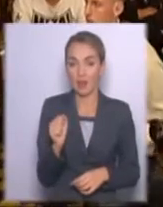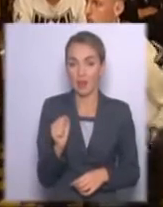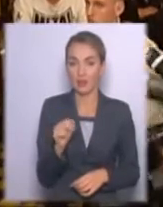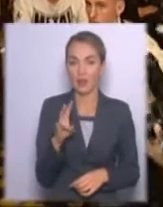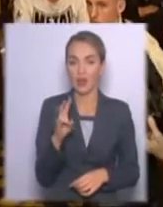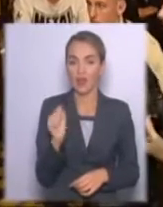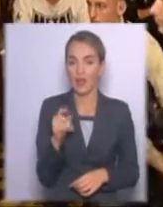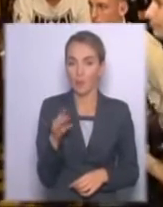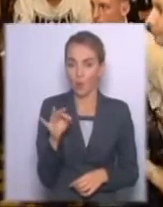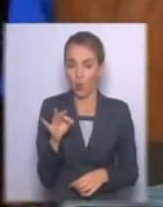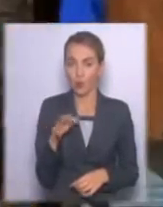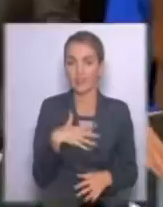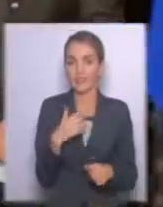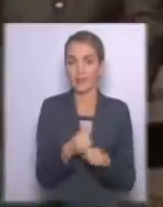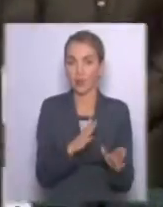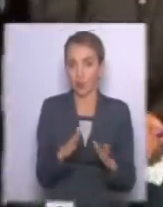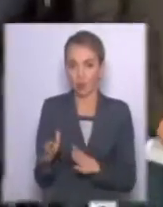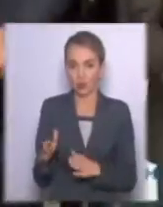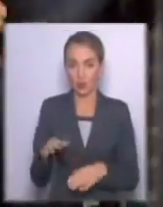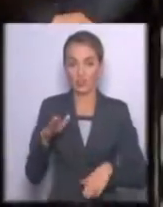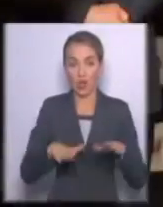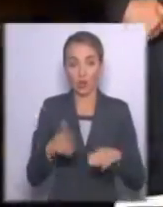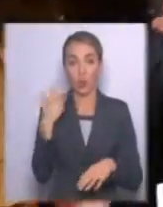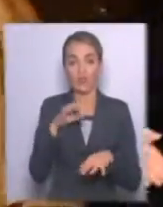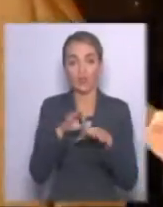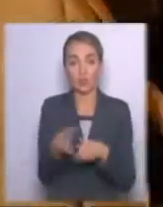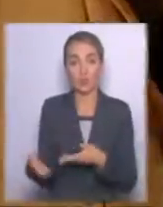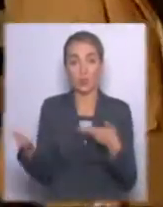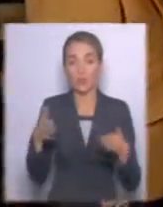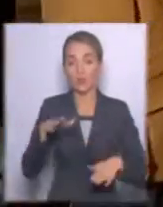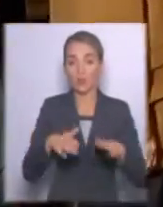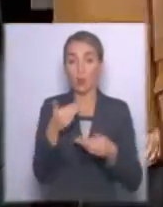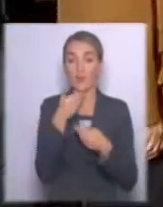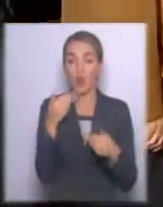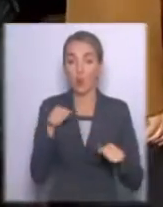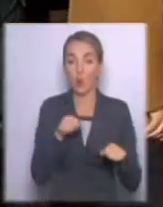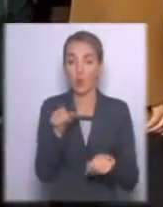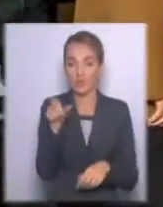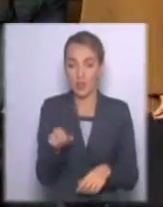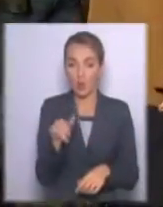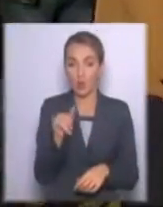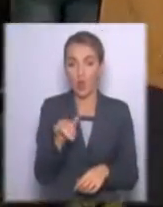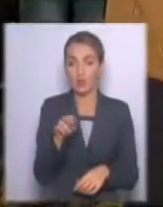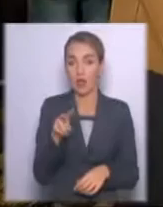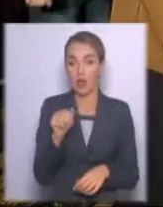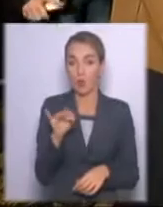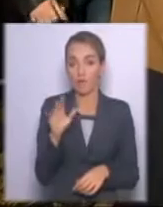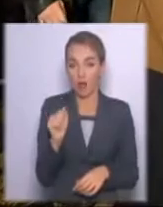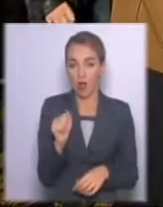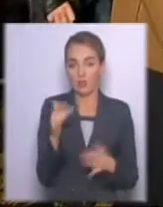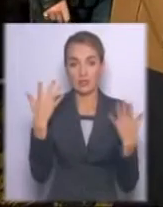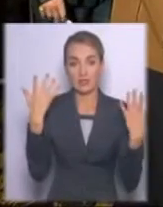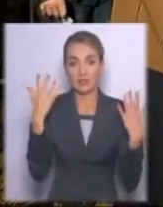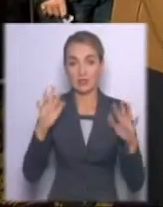Ньянву, дисципліновано зважилися. І вже коли ведучий запросив на ваги останнього боксера Умара Саламова, сталося